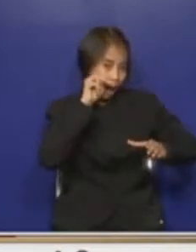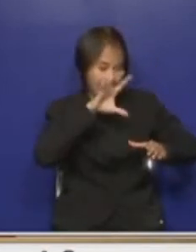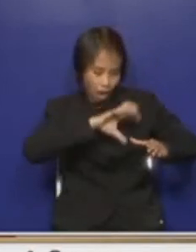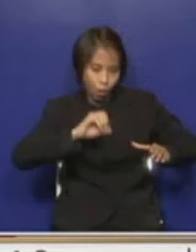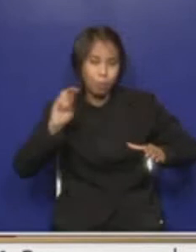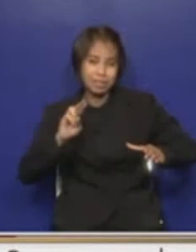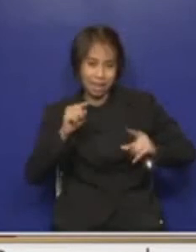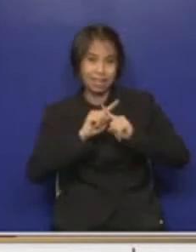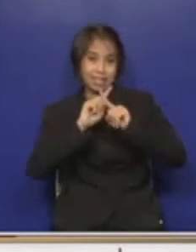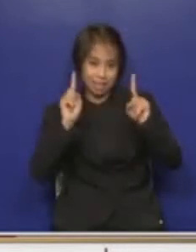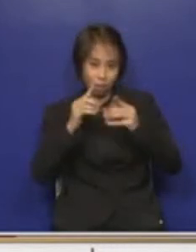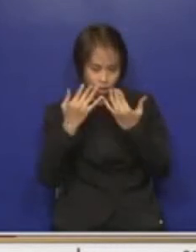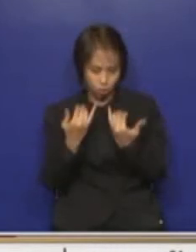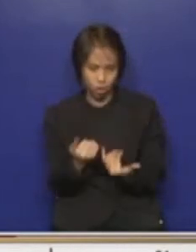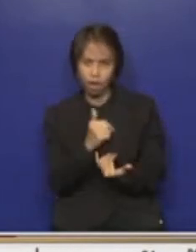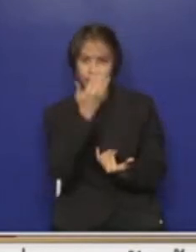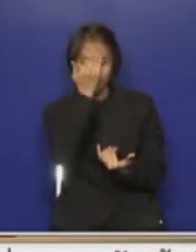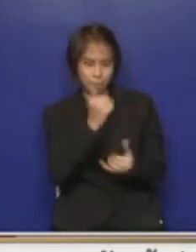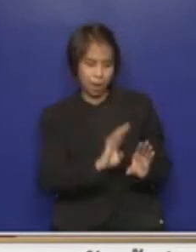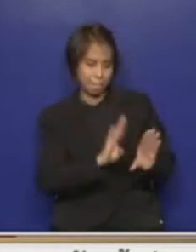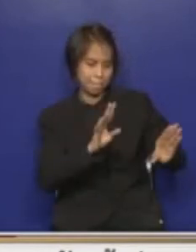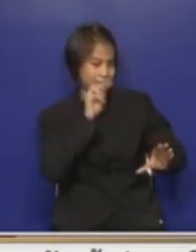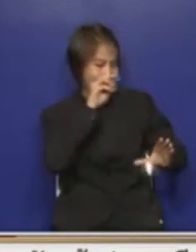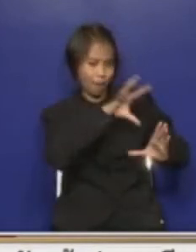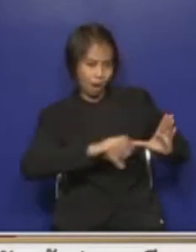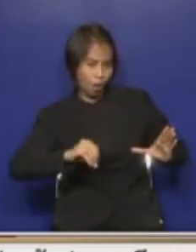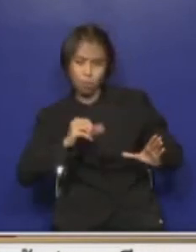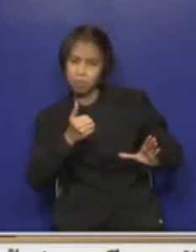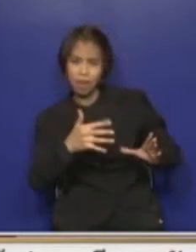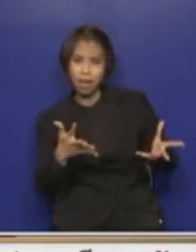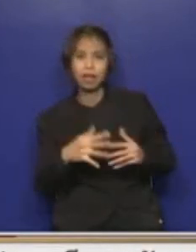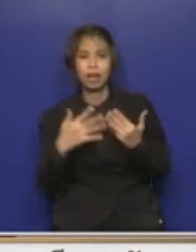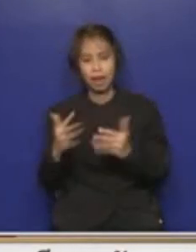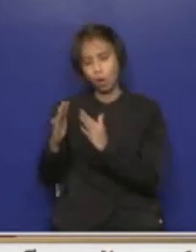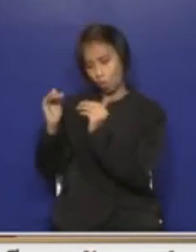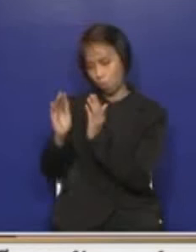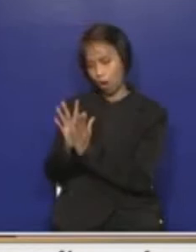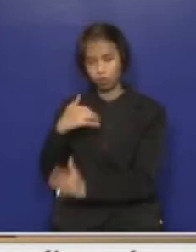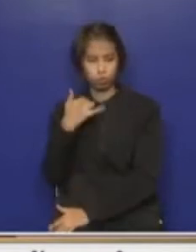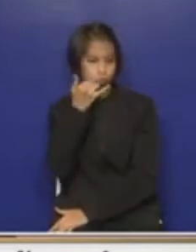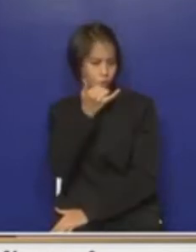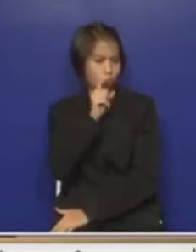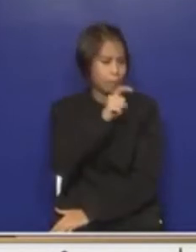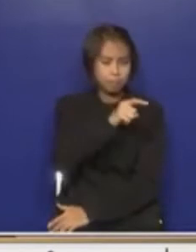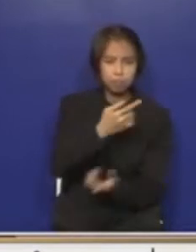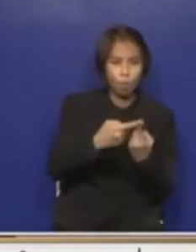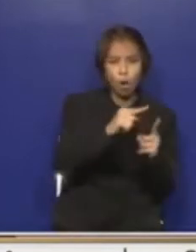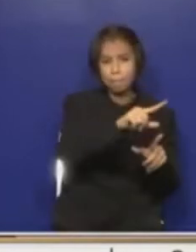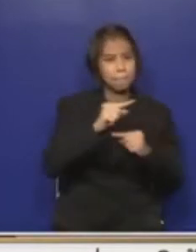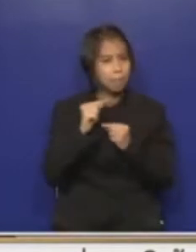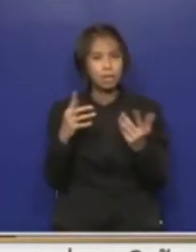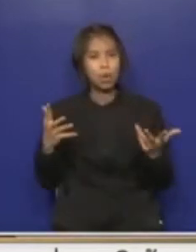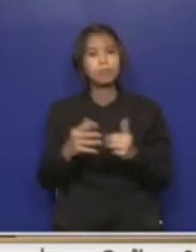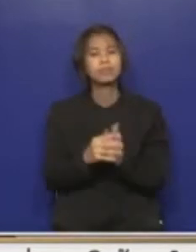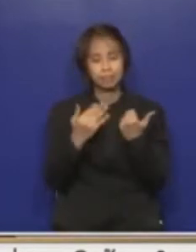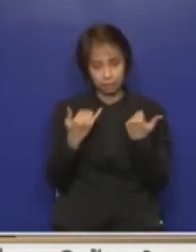คะก็ยังไม่มีการมาเปิดใช้น้ำหรือไม่ทางวัดเนี่ยติดต่อไปที่หน่วยงานก็ไม่ได้รับการติดต่อมานะคะทางเจ้าอาวา